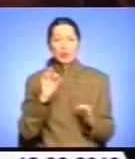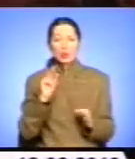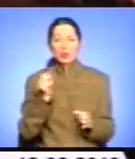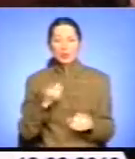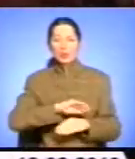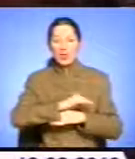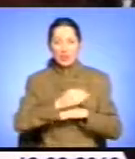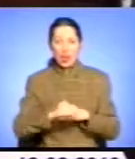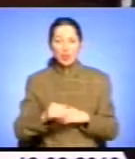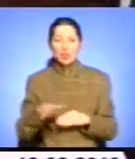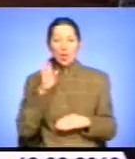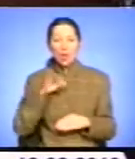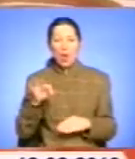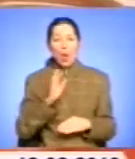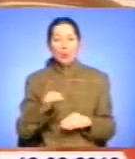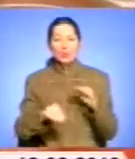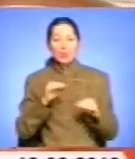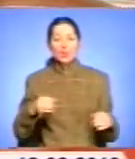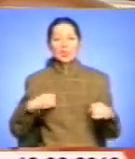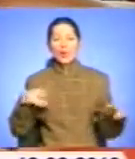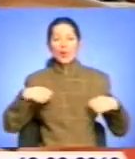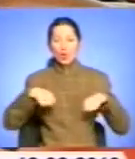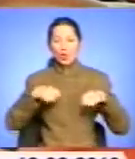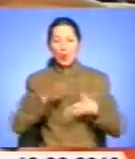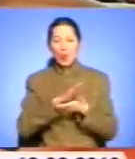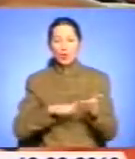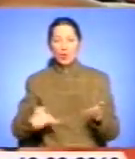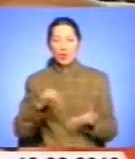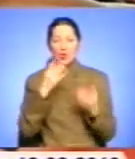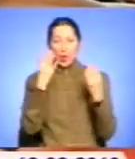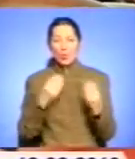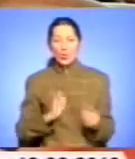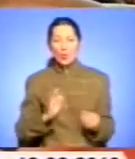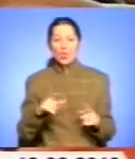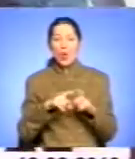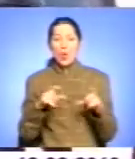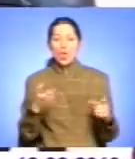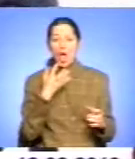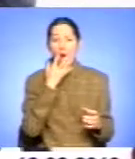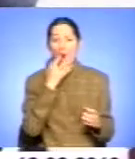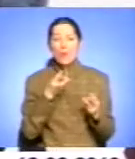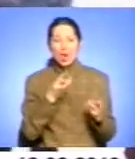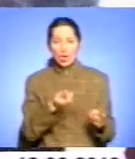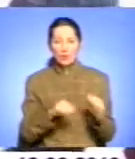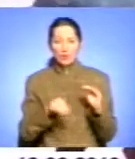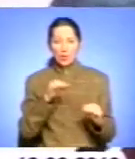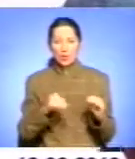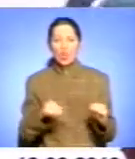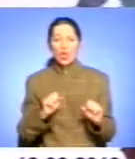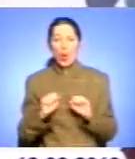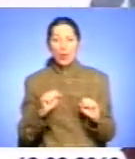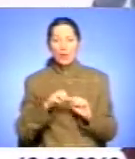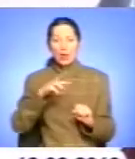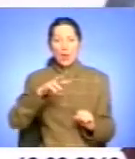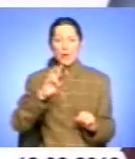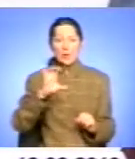була розміщена святкова торгівля. Протягом усього дня діяли пункти обігріву, облаштовані управлінням МНС